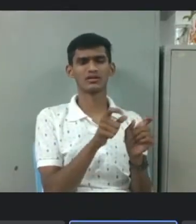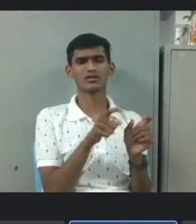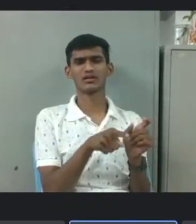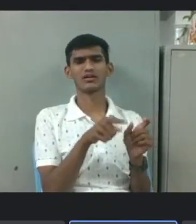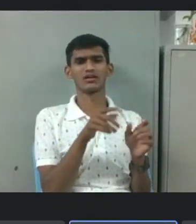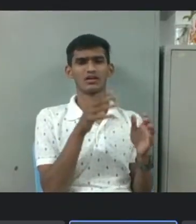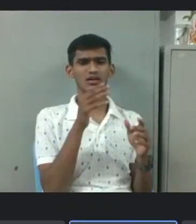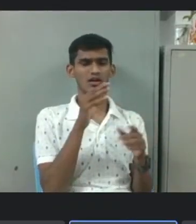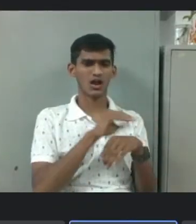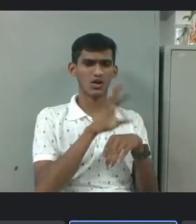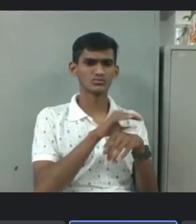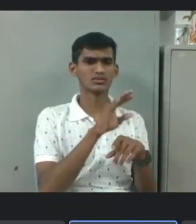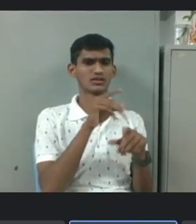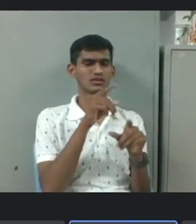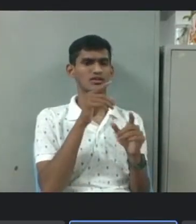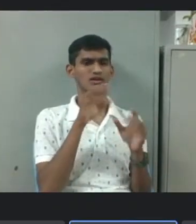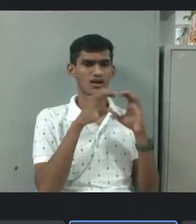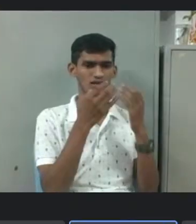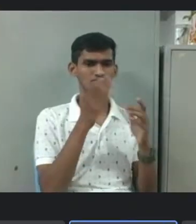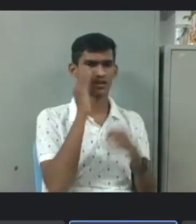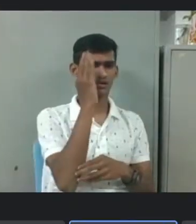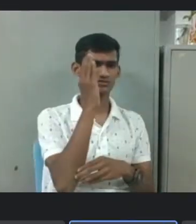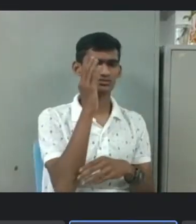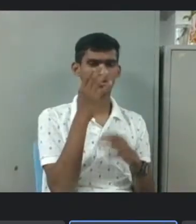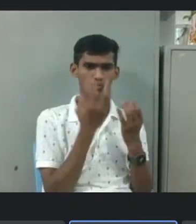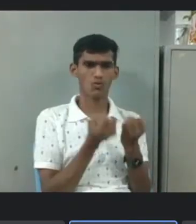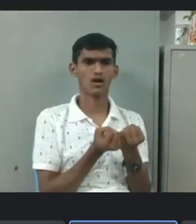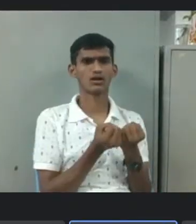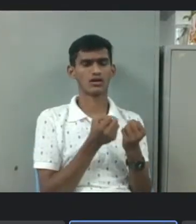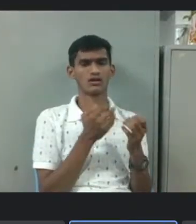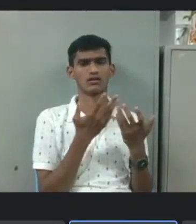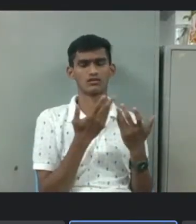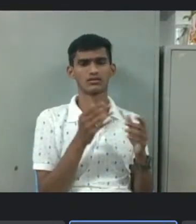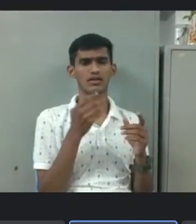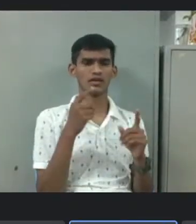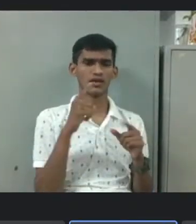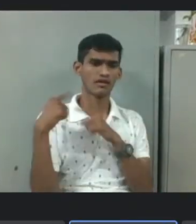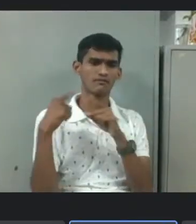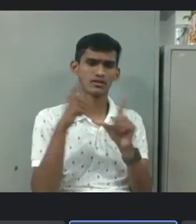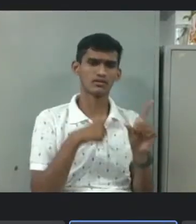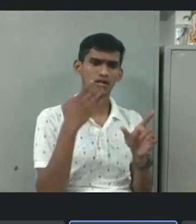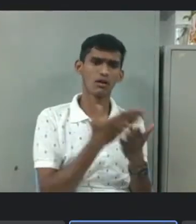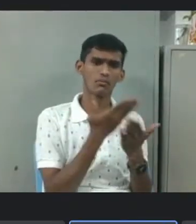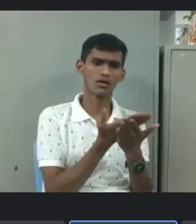ക്ലാസ് വർഷത്തിൽ ഒരിക്കലെങ്കിലും കൊടുക്കണമെന്ന് നിരന്തരം എഴുതി കൊടുക്കാറുണ്ട്. അത് എല്ലാ